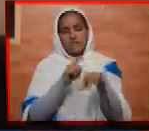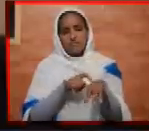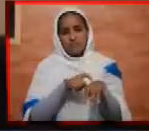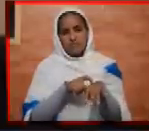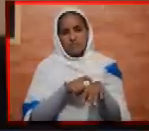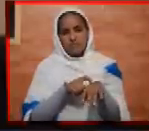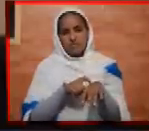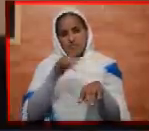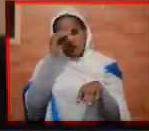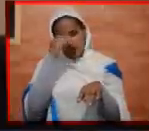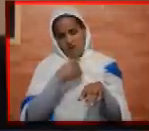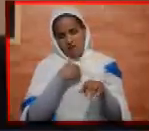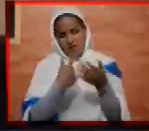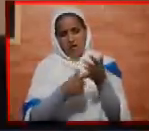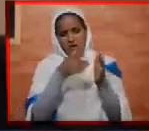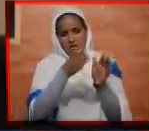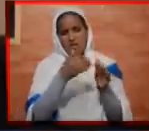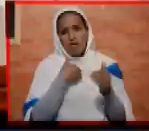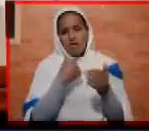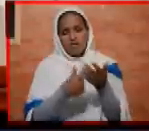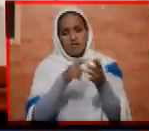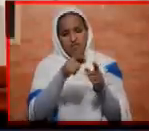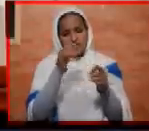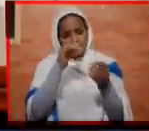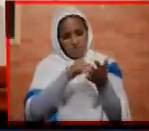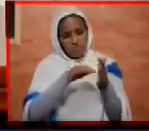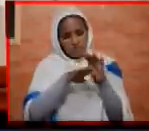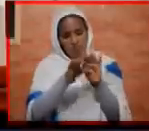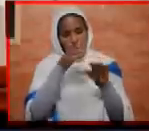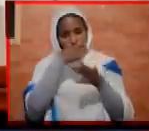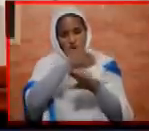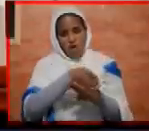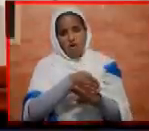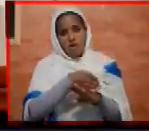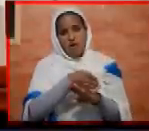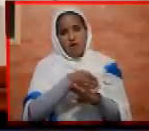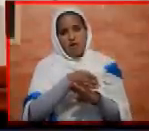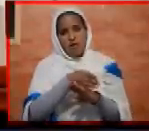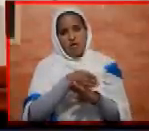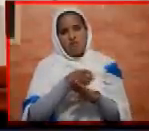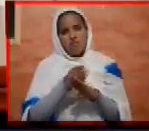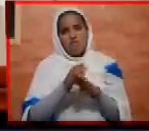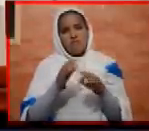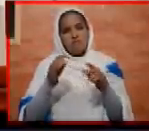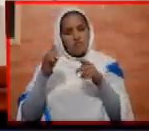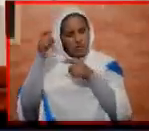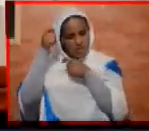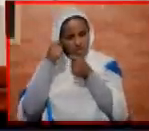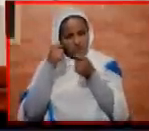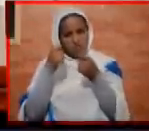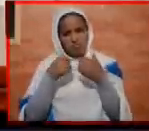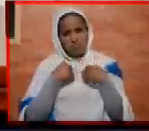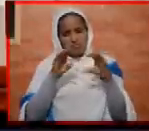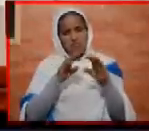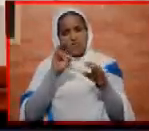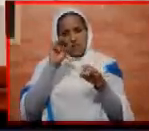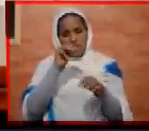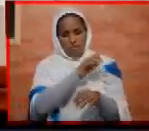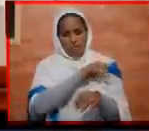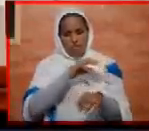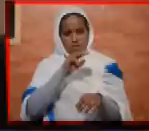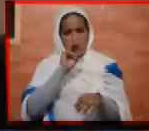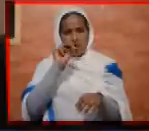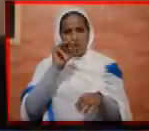የጨረሰ ዘመናዊ መምህርና ዝም ብሎ ግዕዝ ሳያውቅ የገባ ነው ትክክል በግንዛቤ